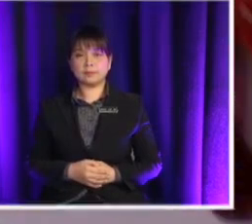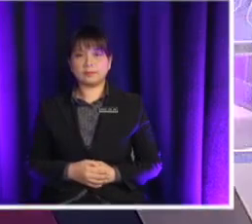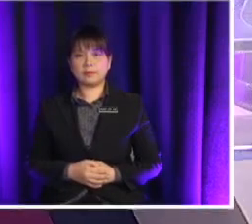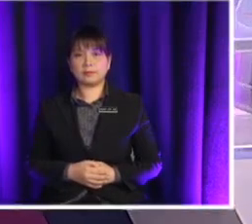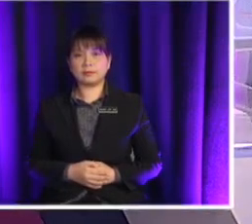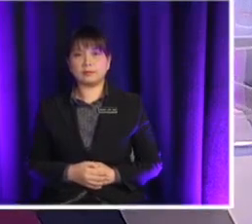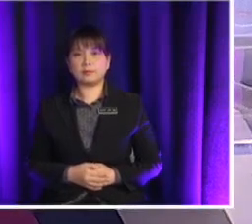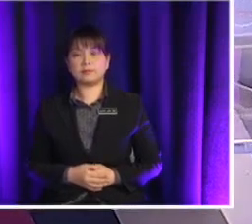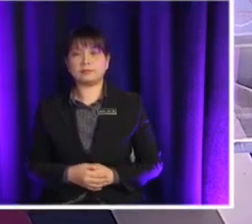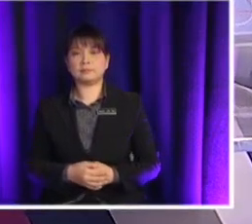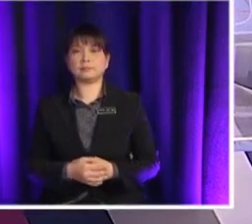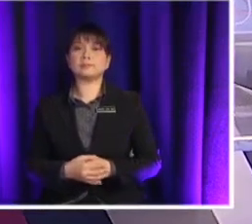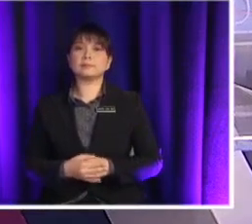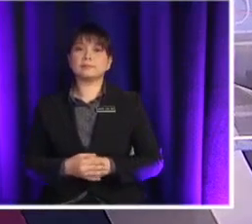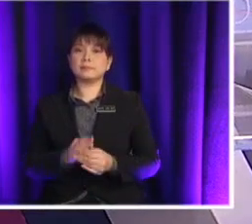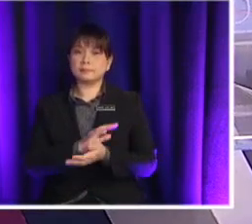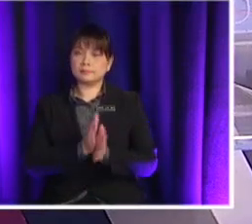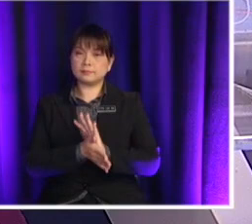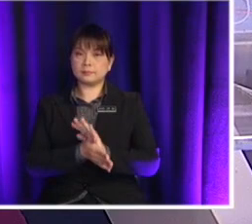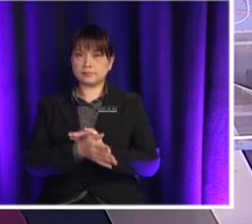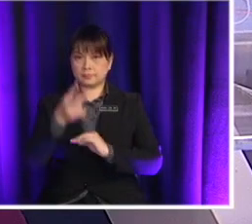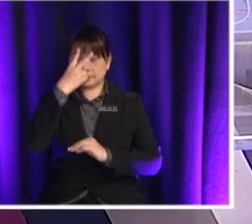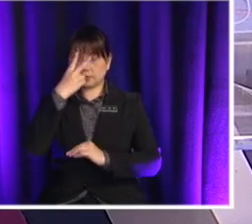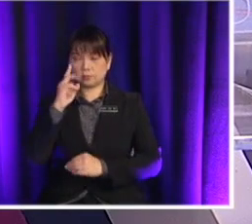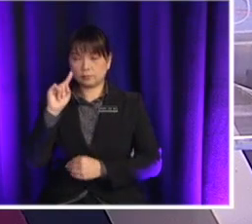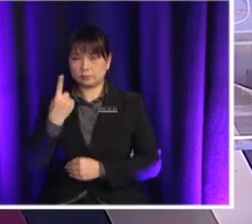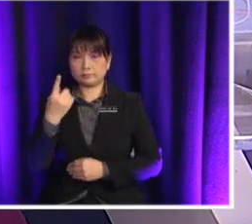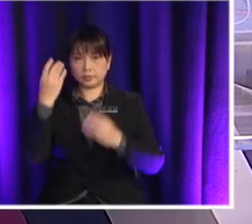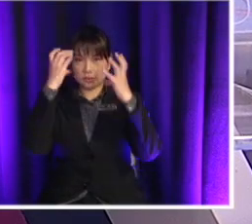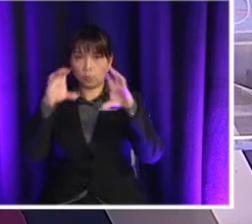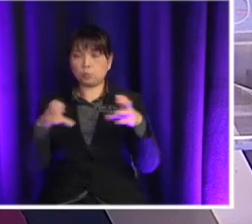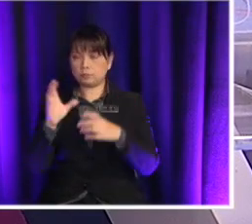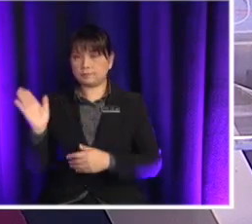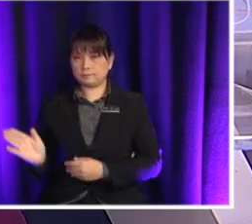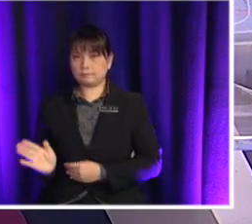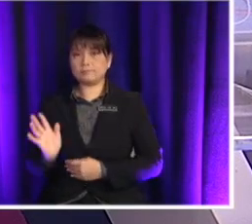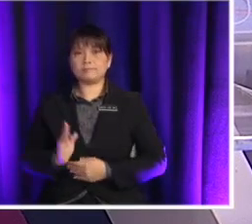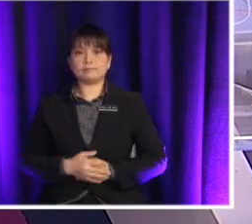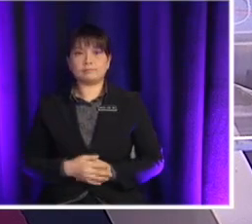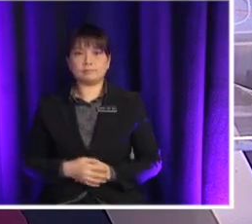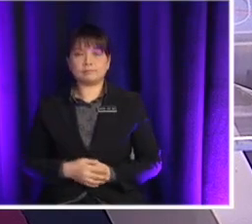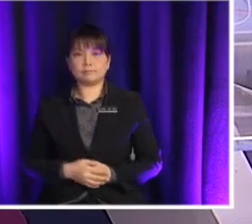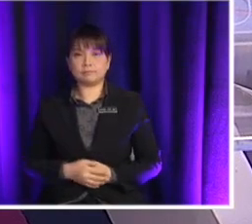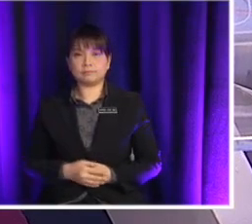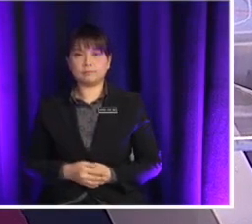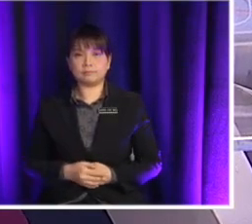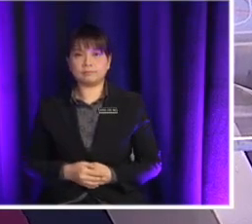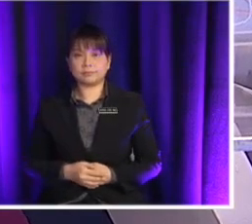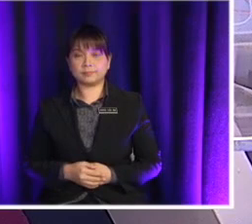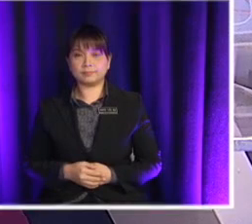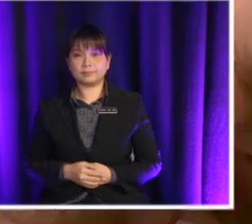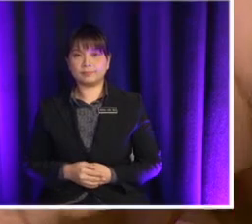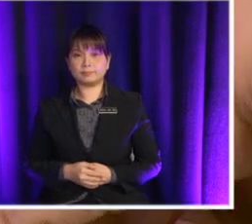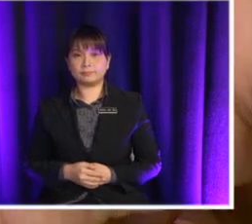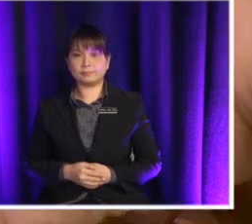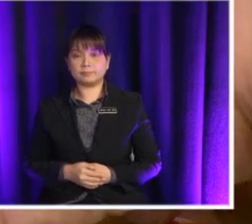tadi dengan perintah R3. So, sini atas, sini pun boleh pakai, sini pun boleh pakai juga. Okey, di bawah ni, cikgu. Ya, boleh juga. Okey, kita sambung